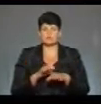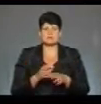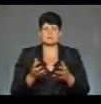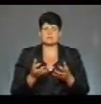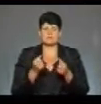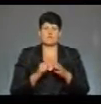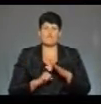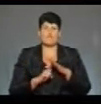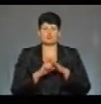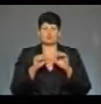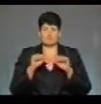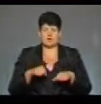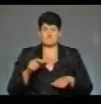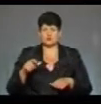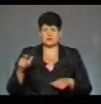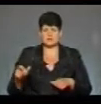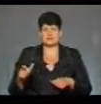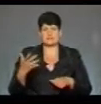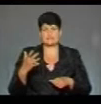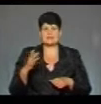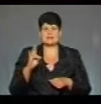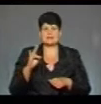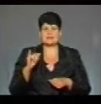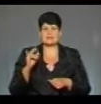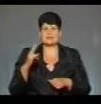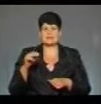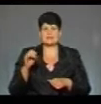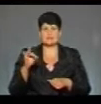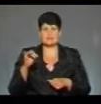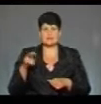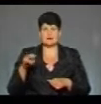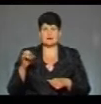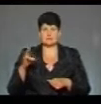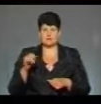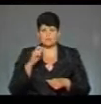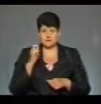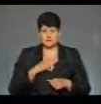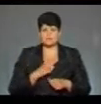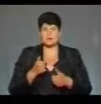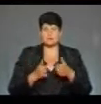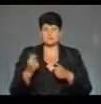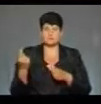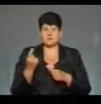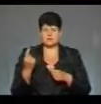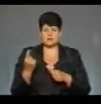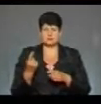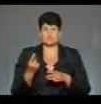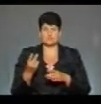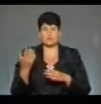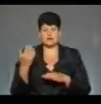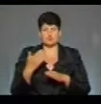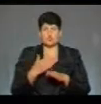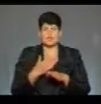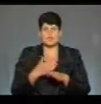підтримки Фонду прав людини Посольства Королівства Нідерландів в Україні. Матч першого попереднього етапу Кубка України